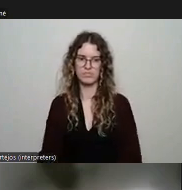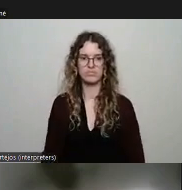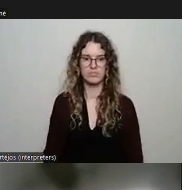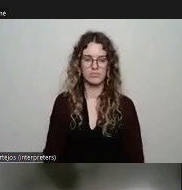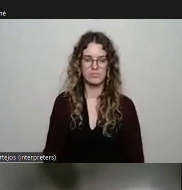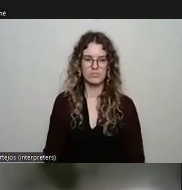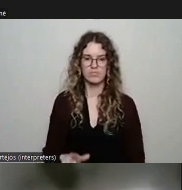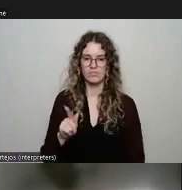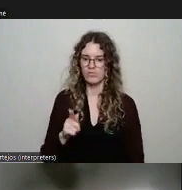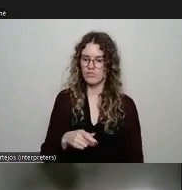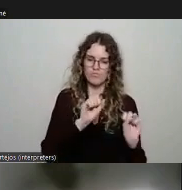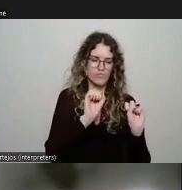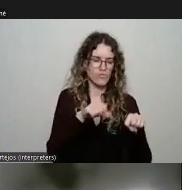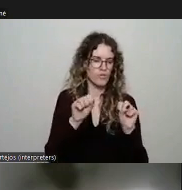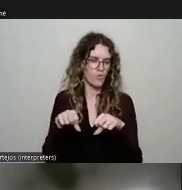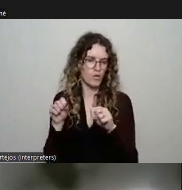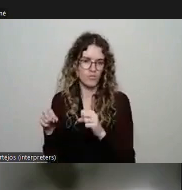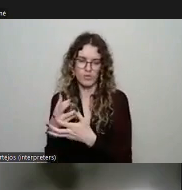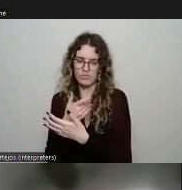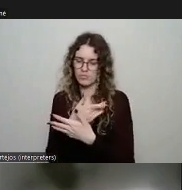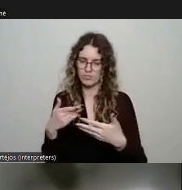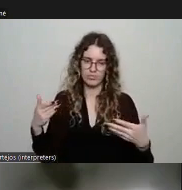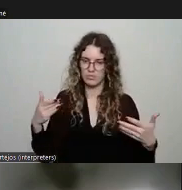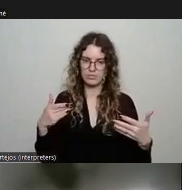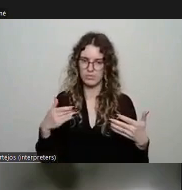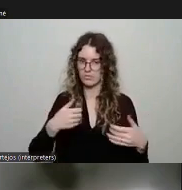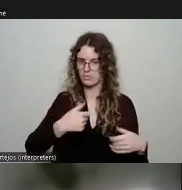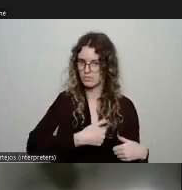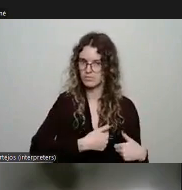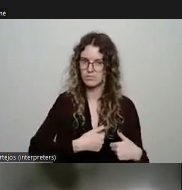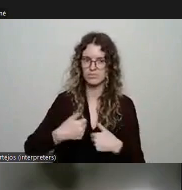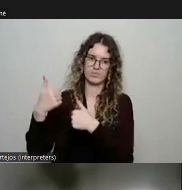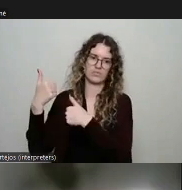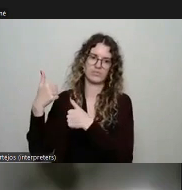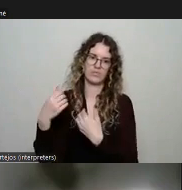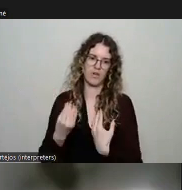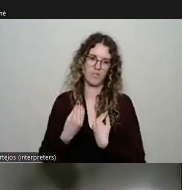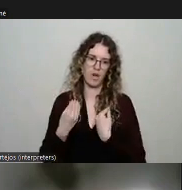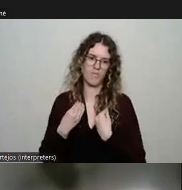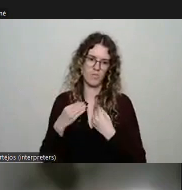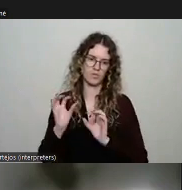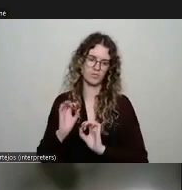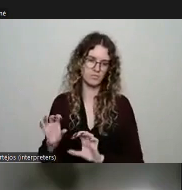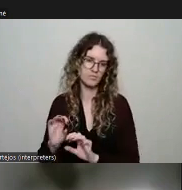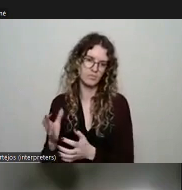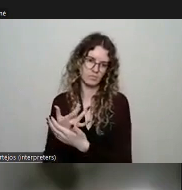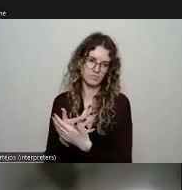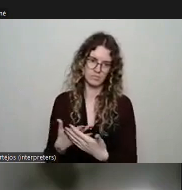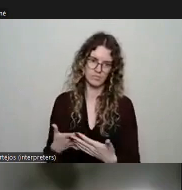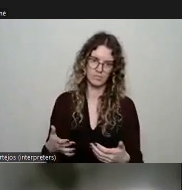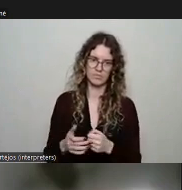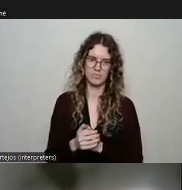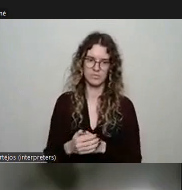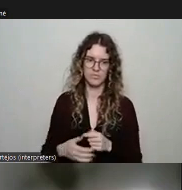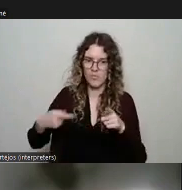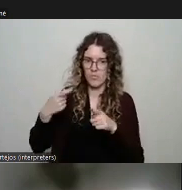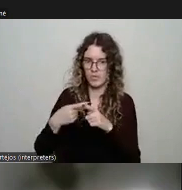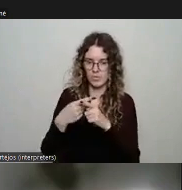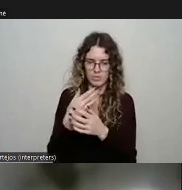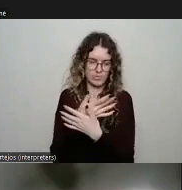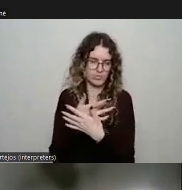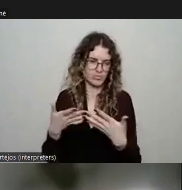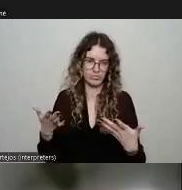didelės galimybės tikrai tobuliau išdėstyti tą dalyką aktualiai ir daugybė visokių papildomų dalykų.